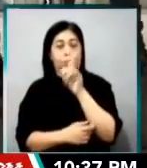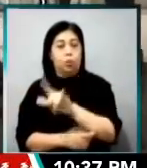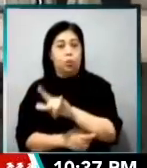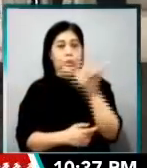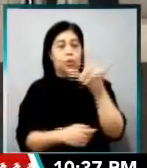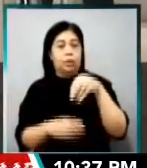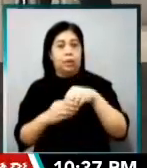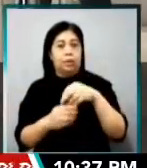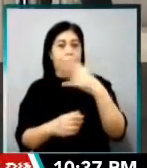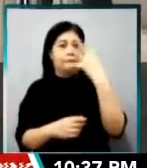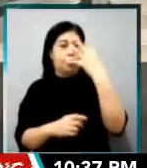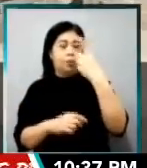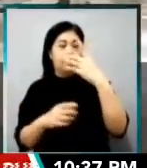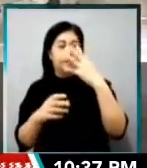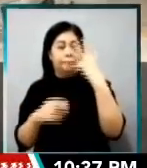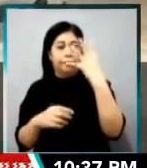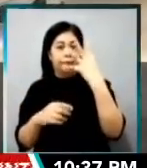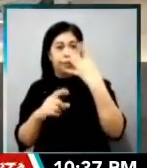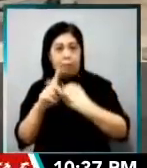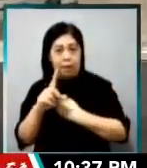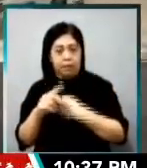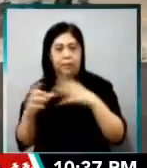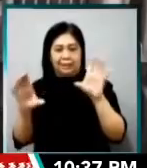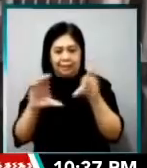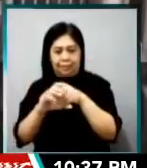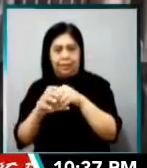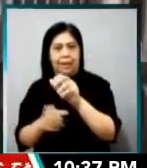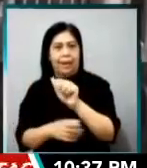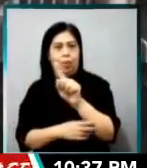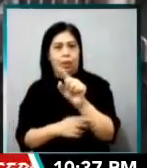sa A1 category. Kinakailangan lamang